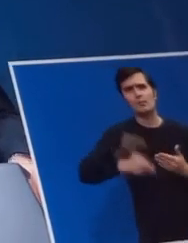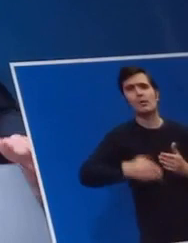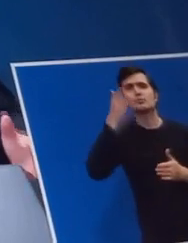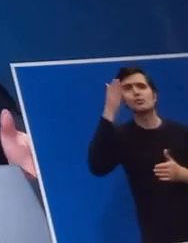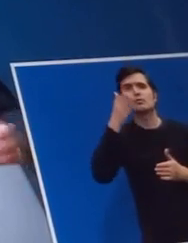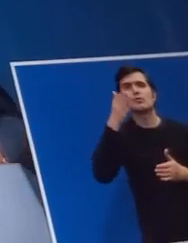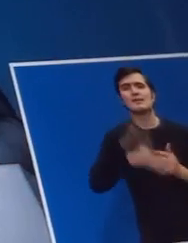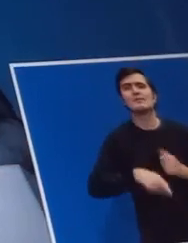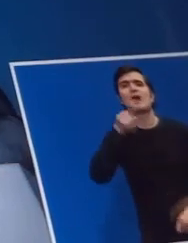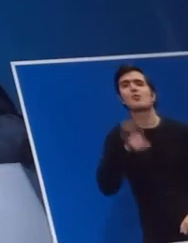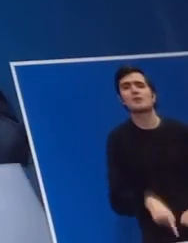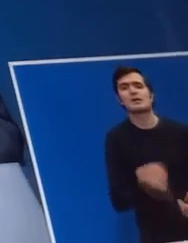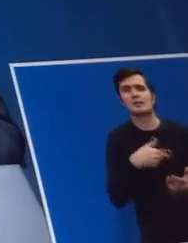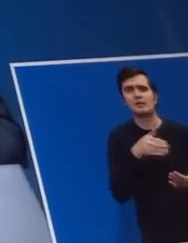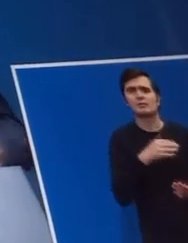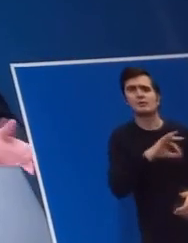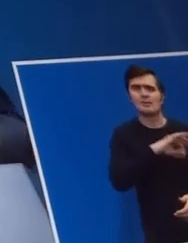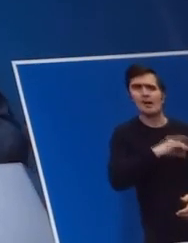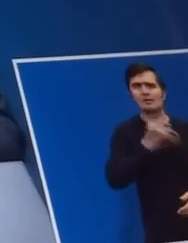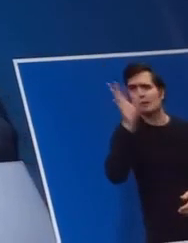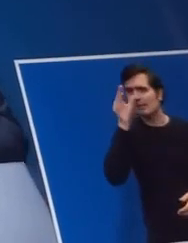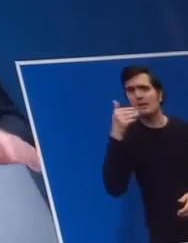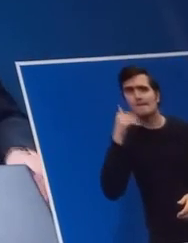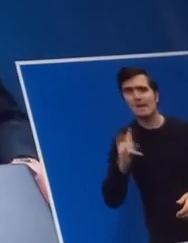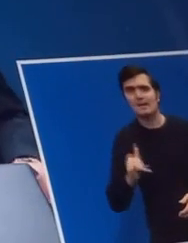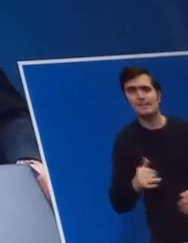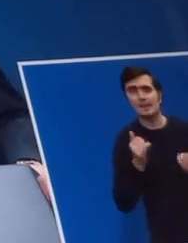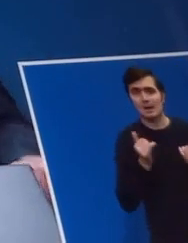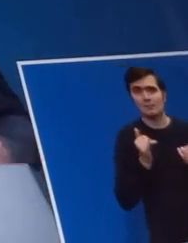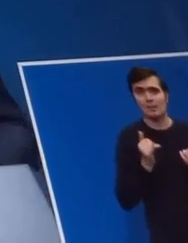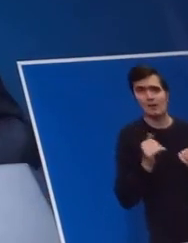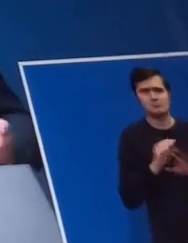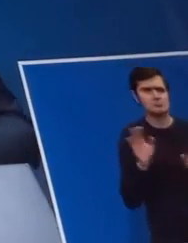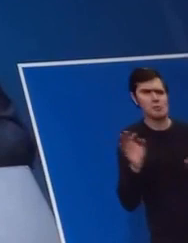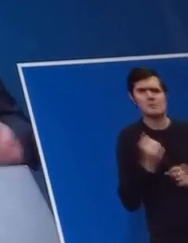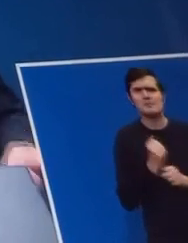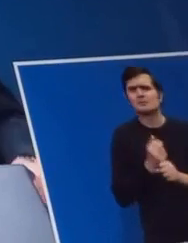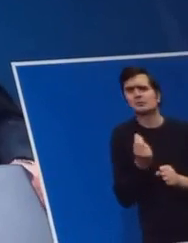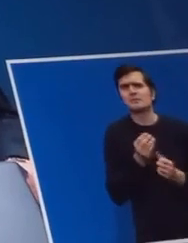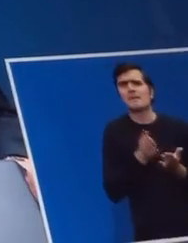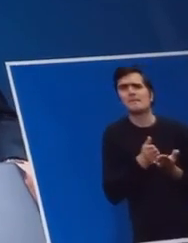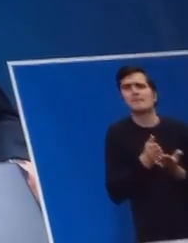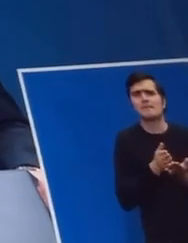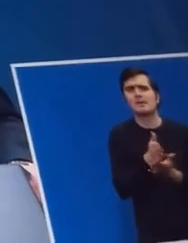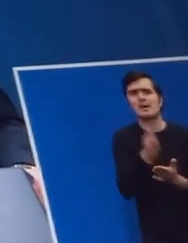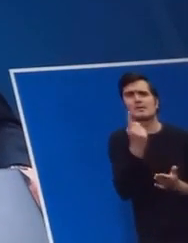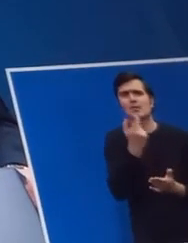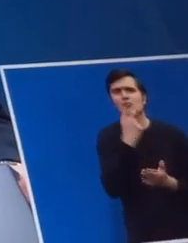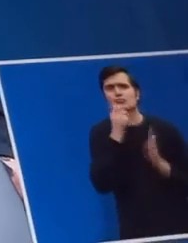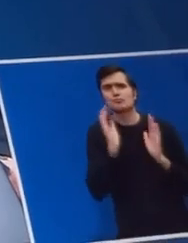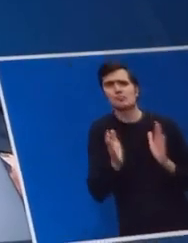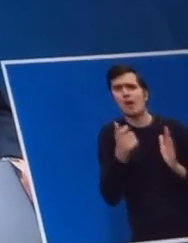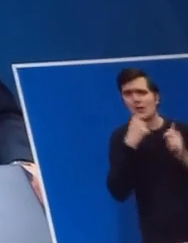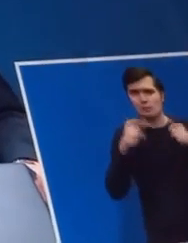de cheltuieli. Martie, aprilie, mai. Acum doar permanentizează, cel puțin temporar pentru anul acesta, această